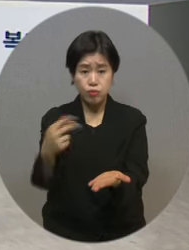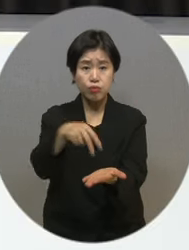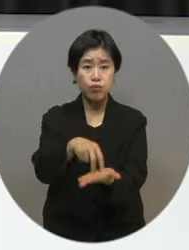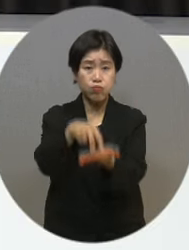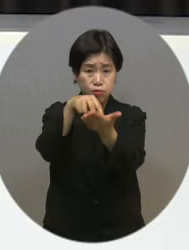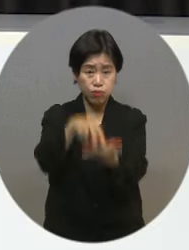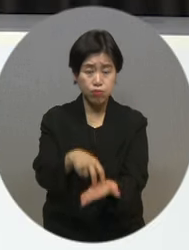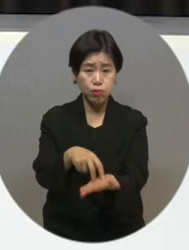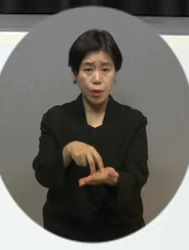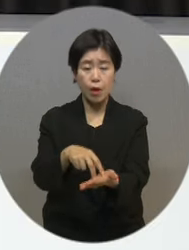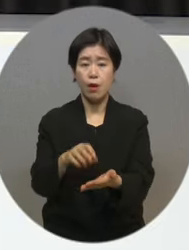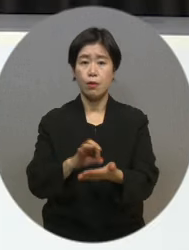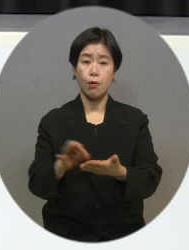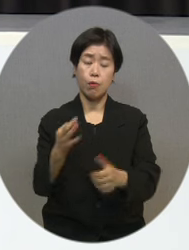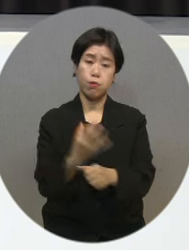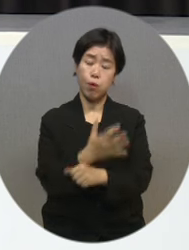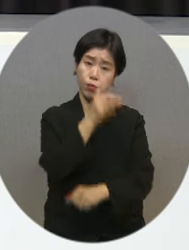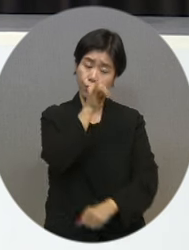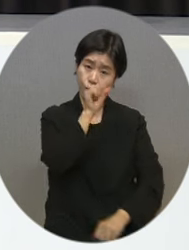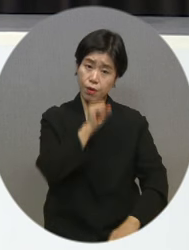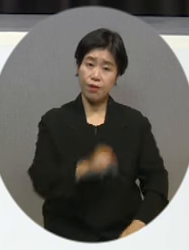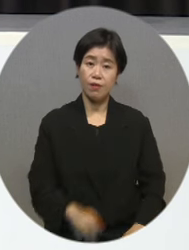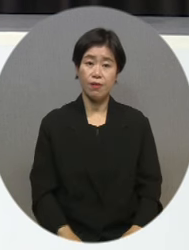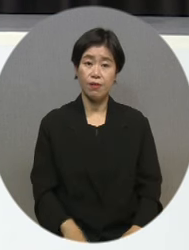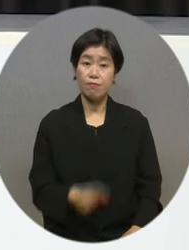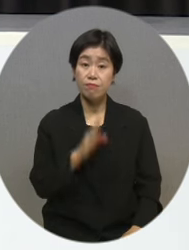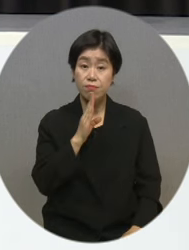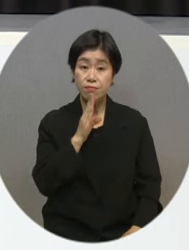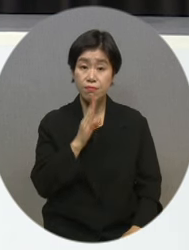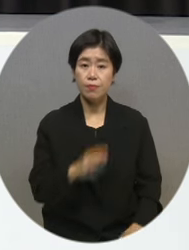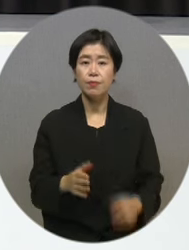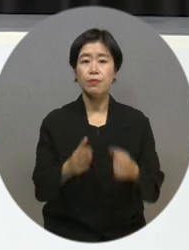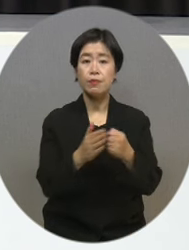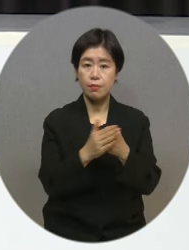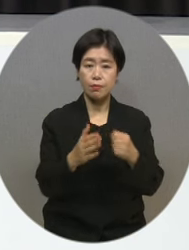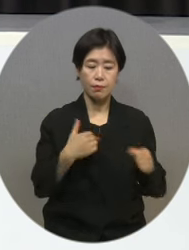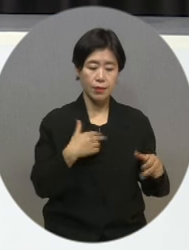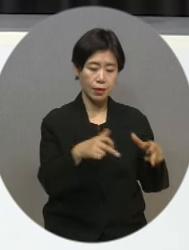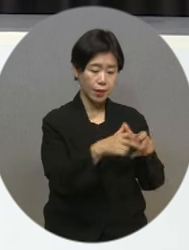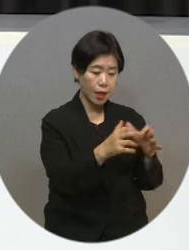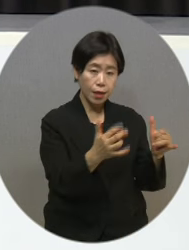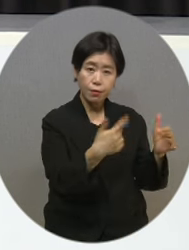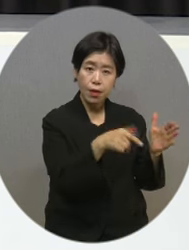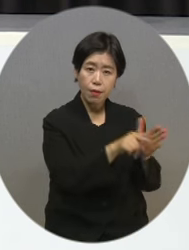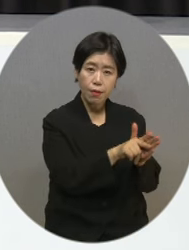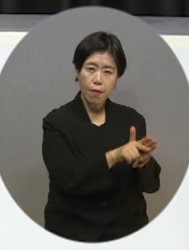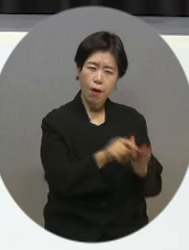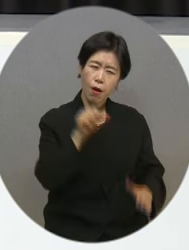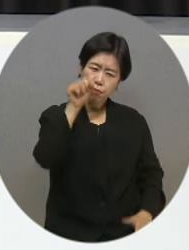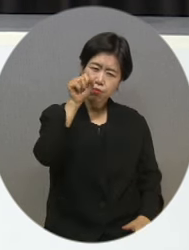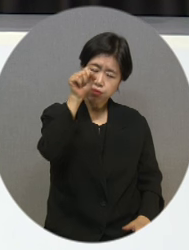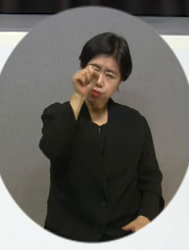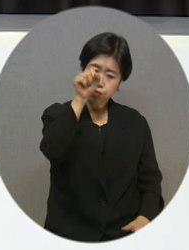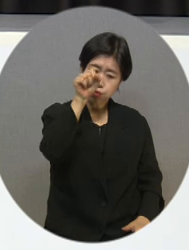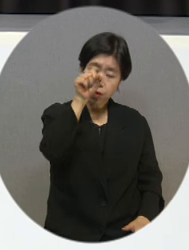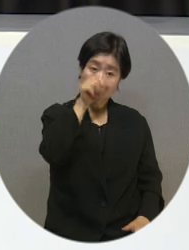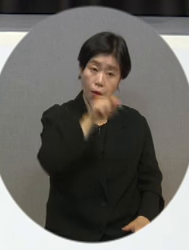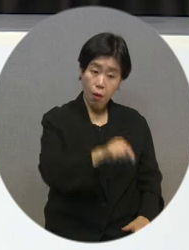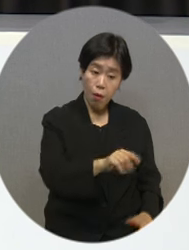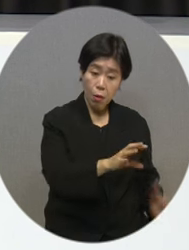그래서 제가 소수자를 대변하는 이런 입법 활동, 정책 활동이 결국은 우리